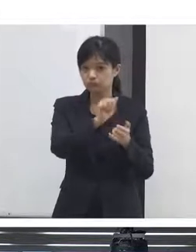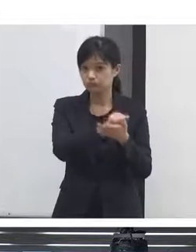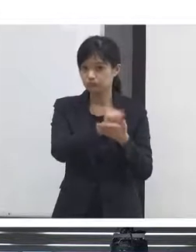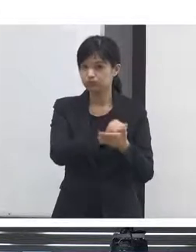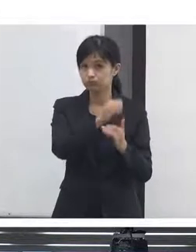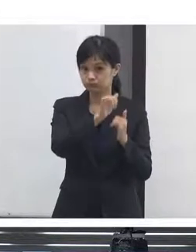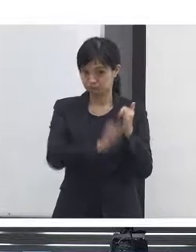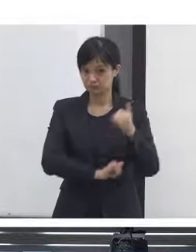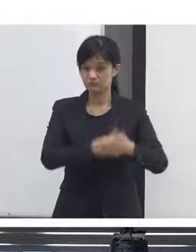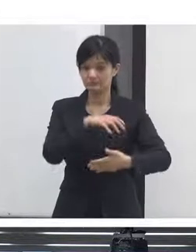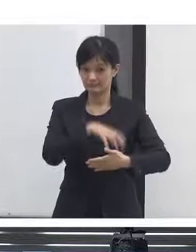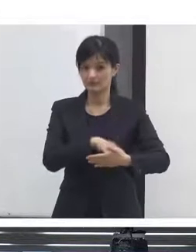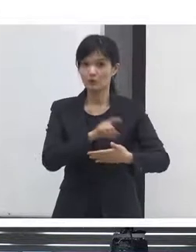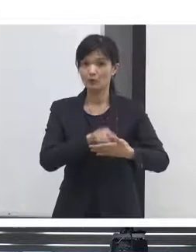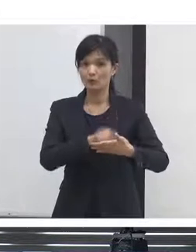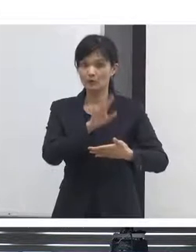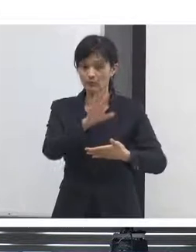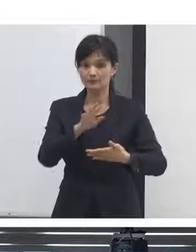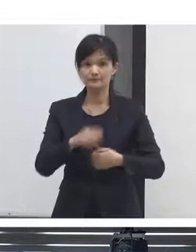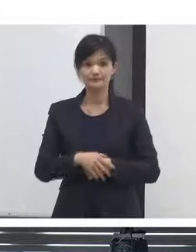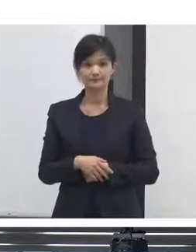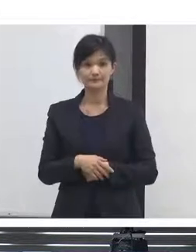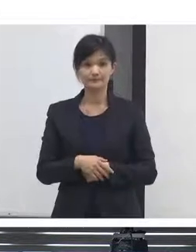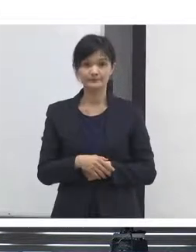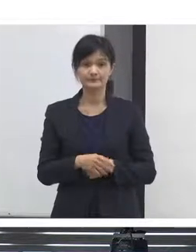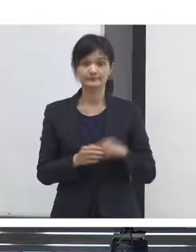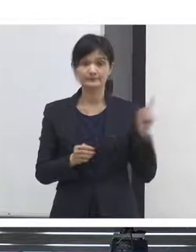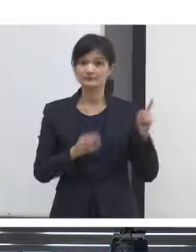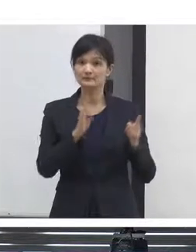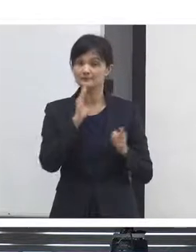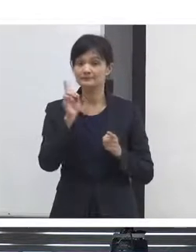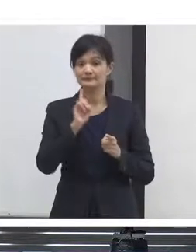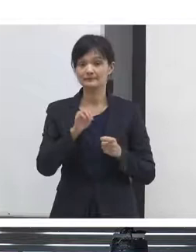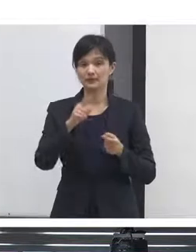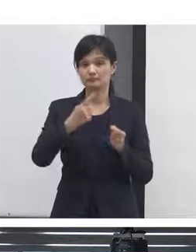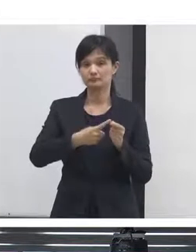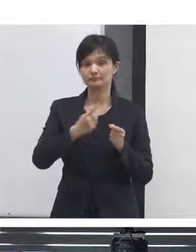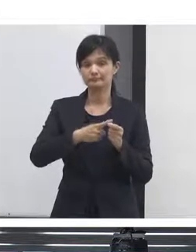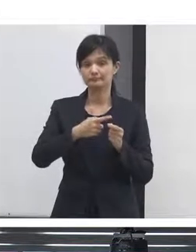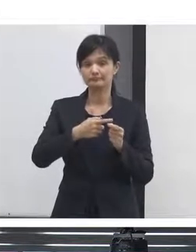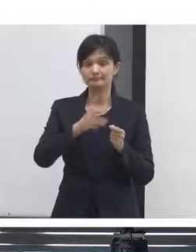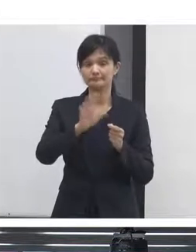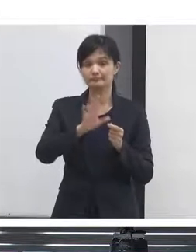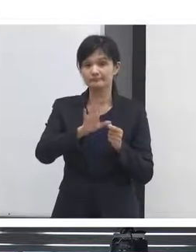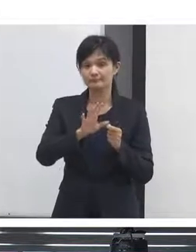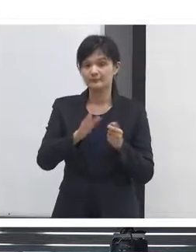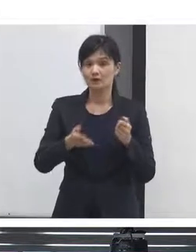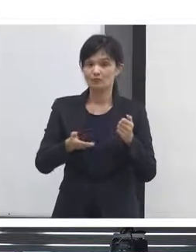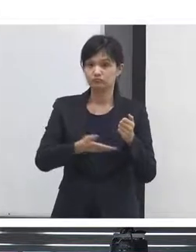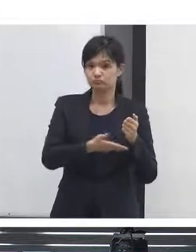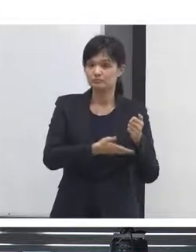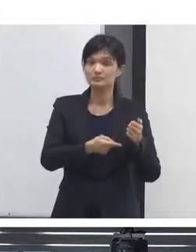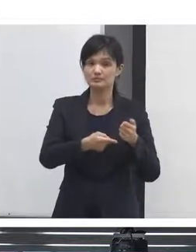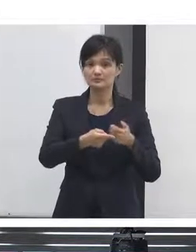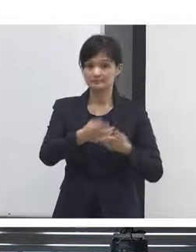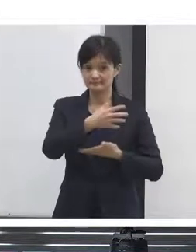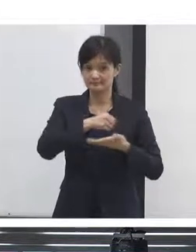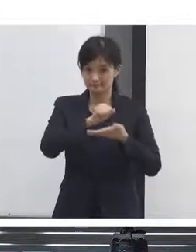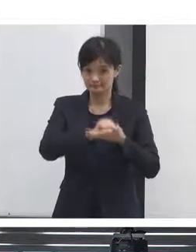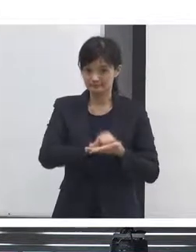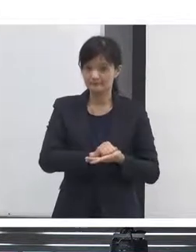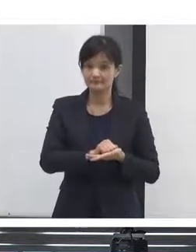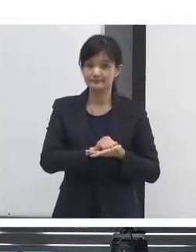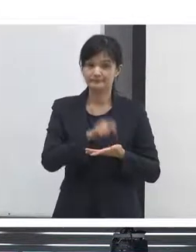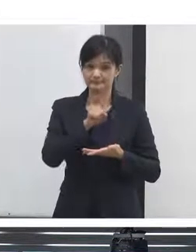尾被农的操作过程哦。啊，这是这个水稻的资料哦，从它这个开始插秧开始呢，到最后收成的内容到底是什